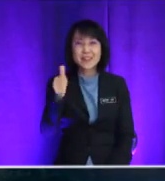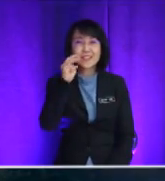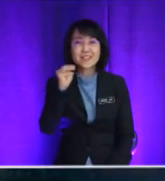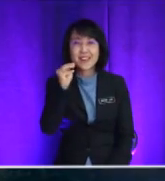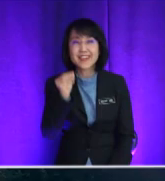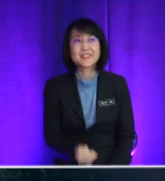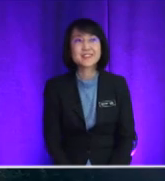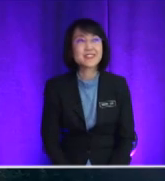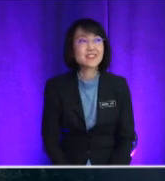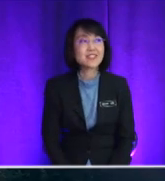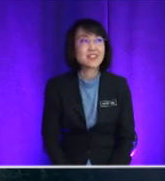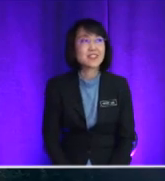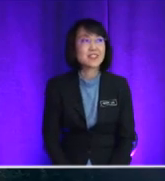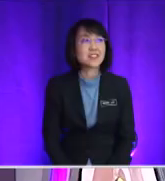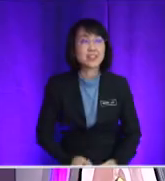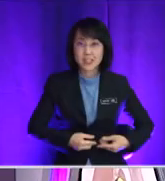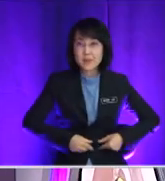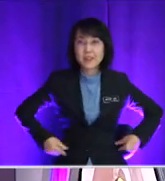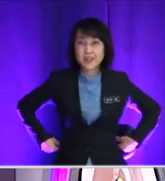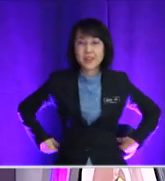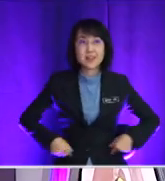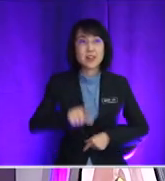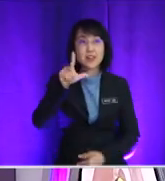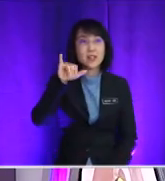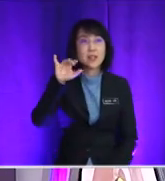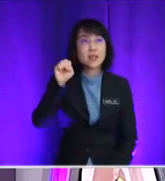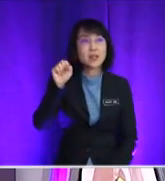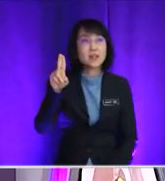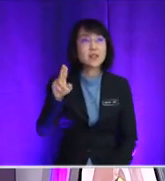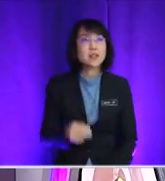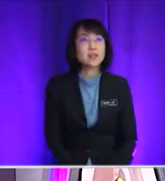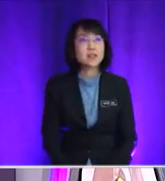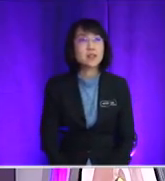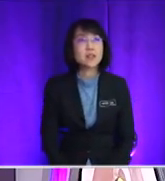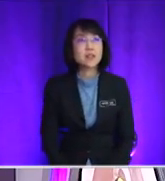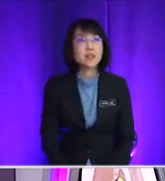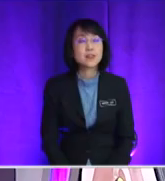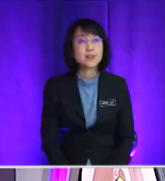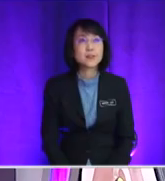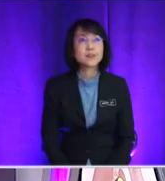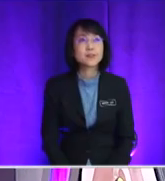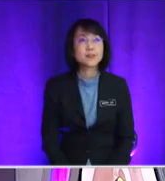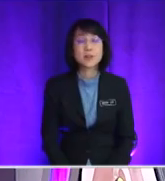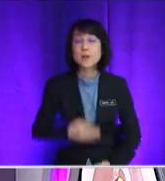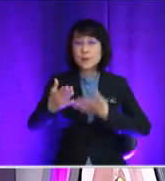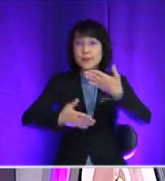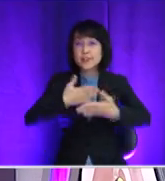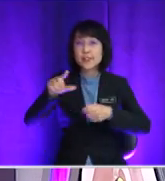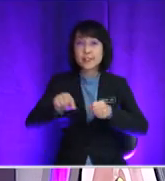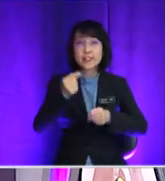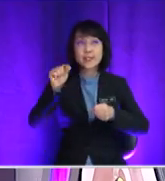yang dekat pinggang sini biasanya ataupun yang biasa kita dengar Oke jadi proses